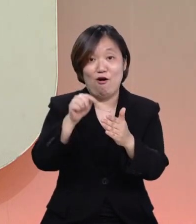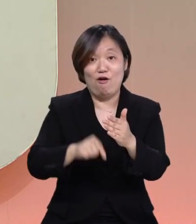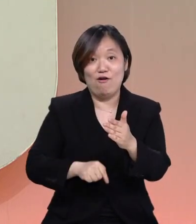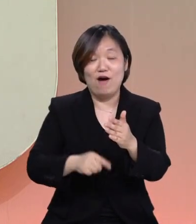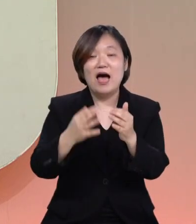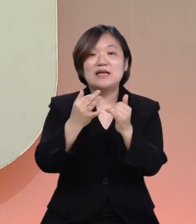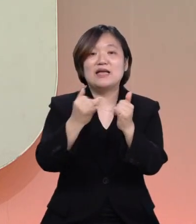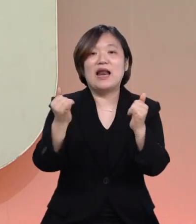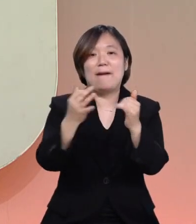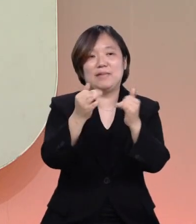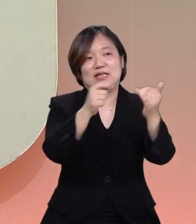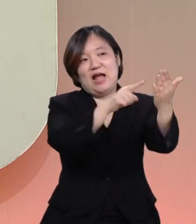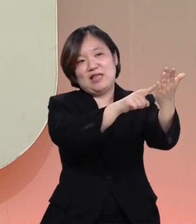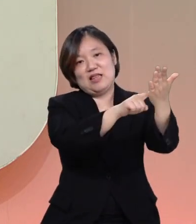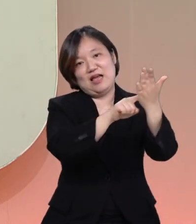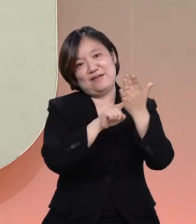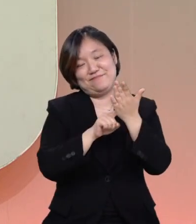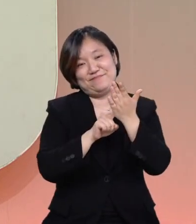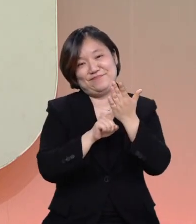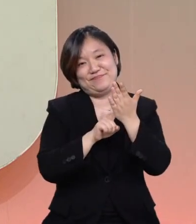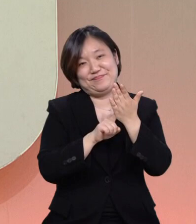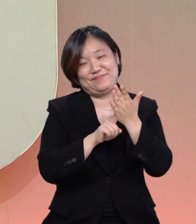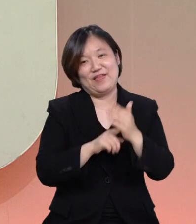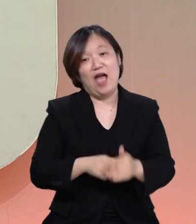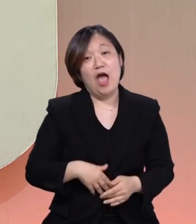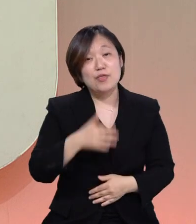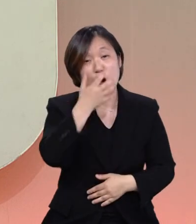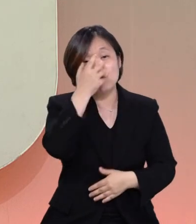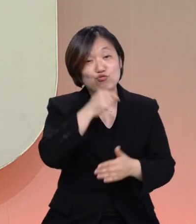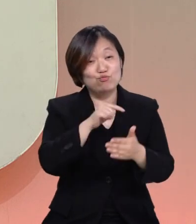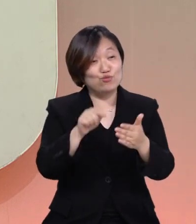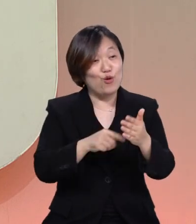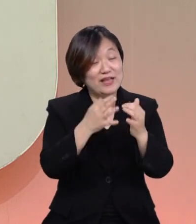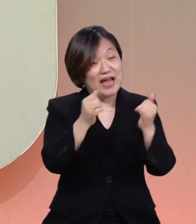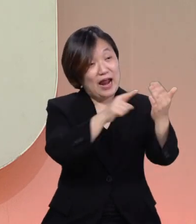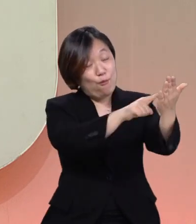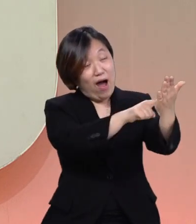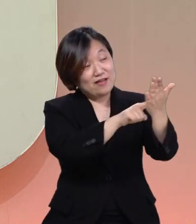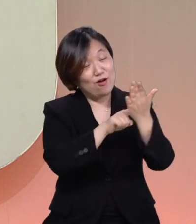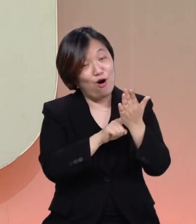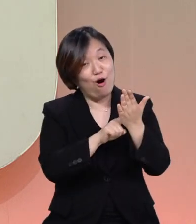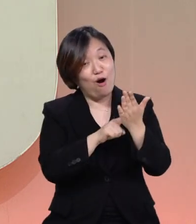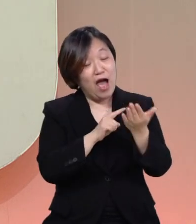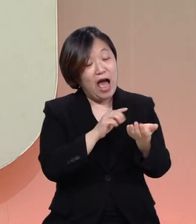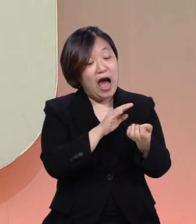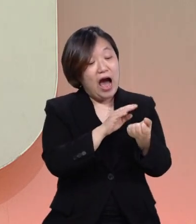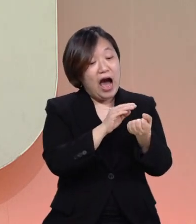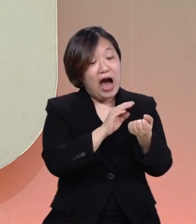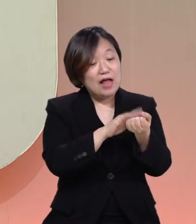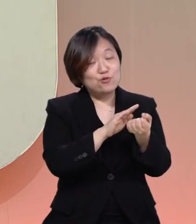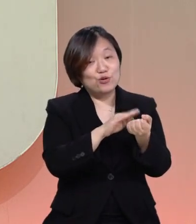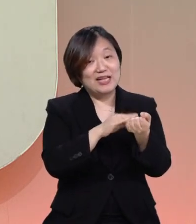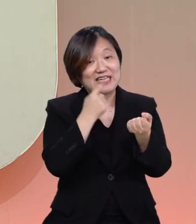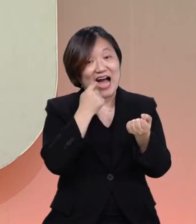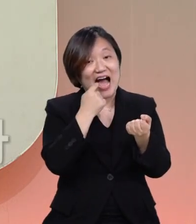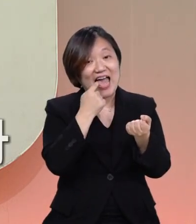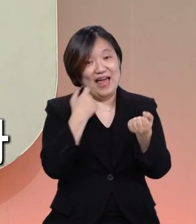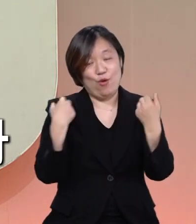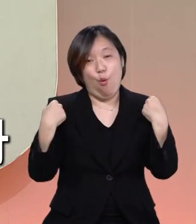꿈속에서 어떤 사람이 싹 나타나는데 한 손에는 하얀 옷을 쥐고 있고 한